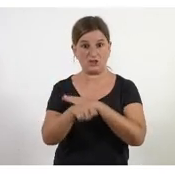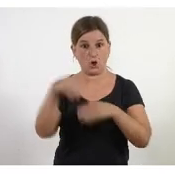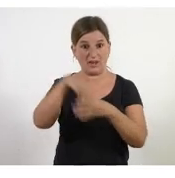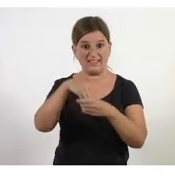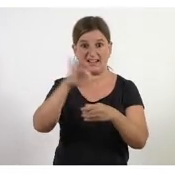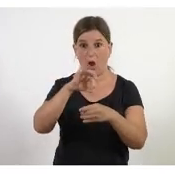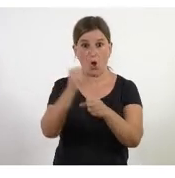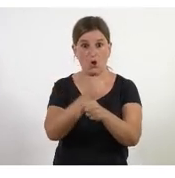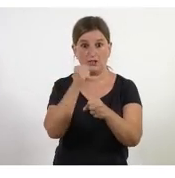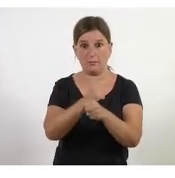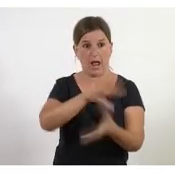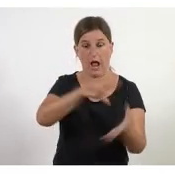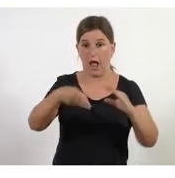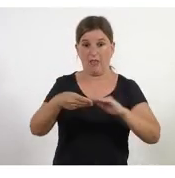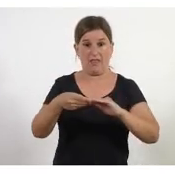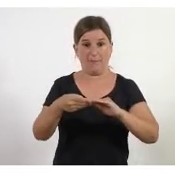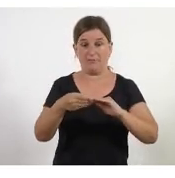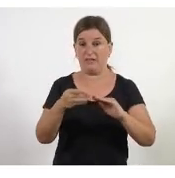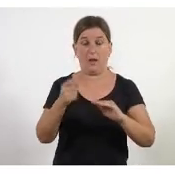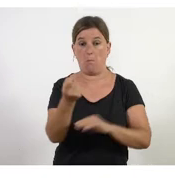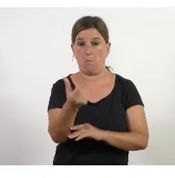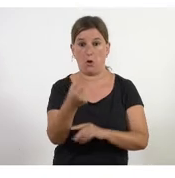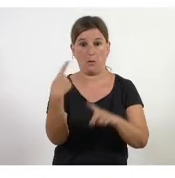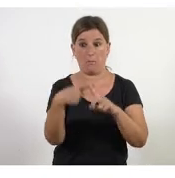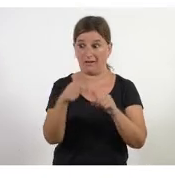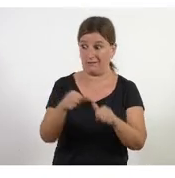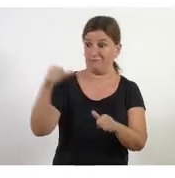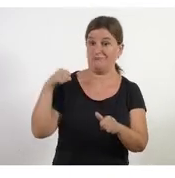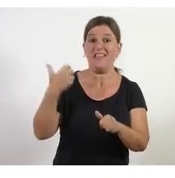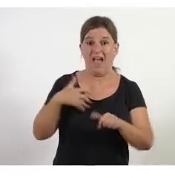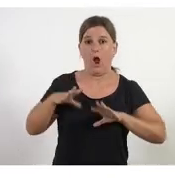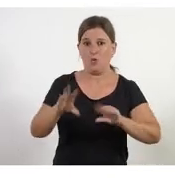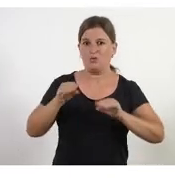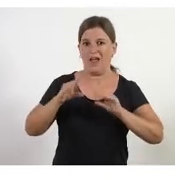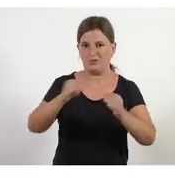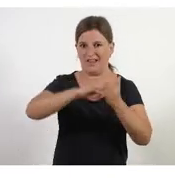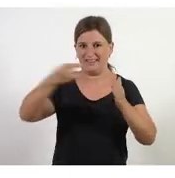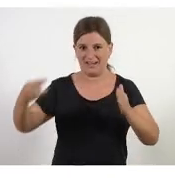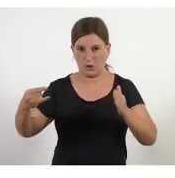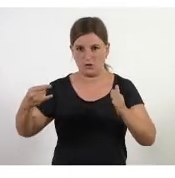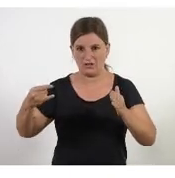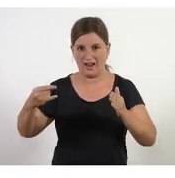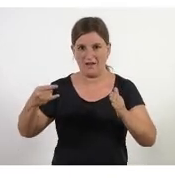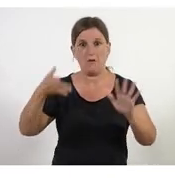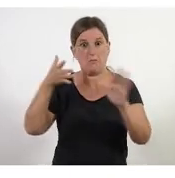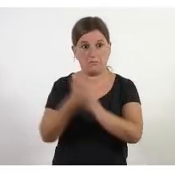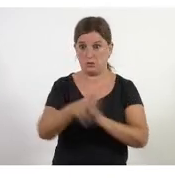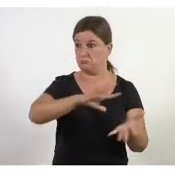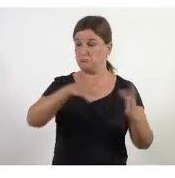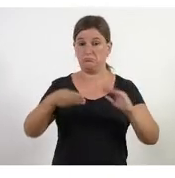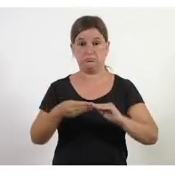tingut que adaptar molt poquet, perquè ja veníem fent servir una tecnologia i veritablement hem pogut parar aquest